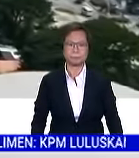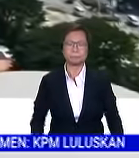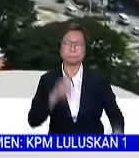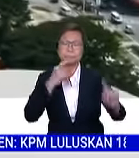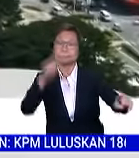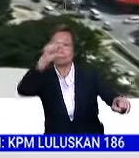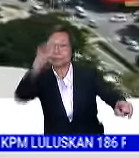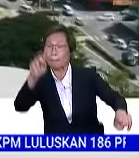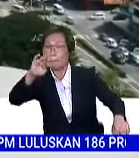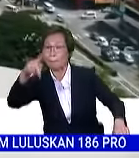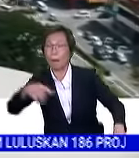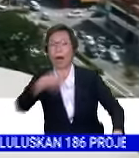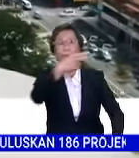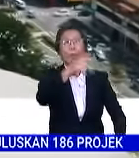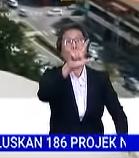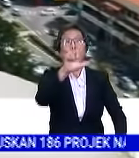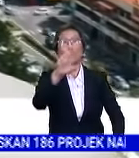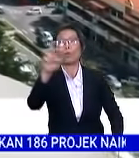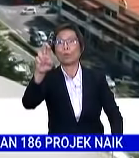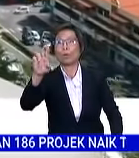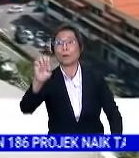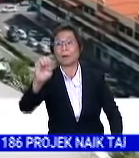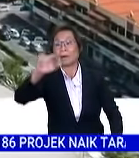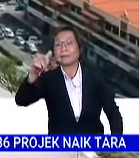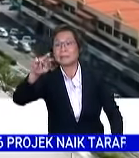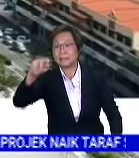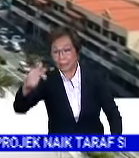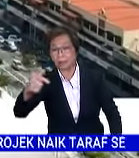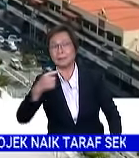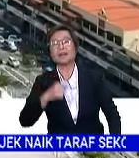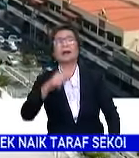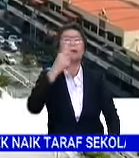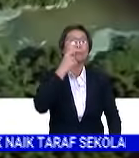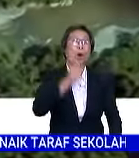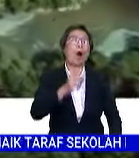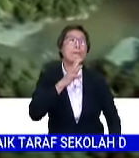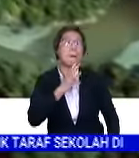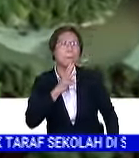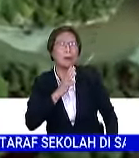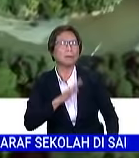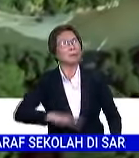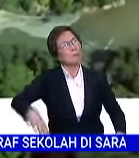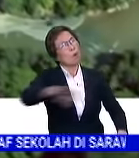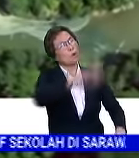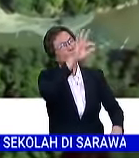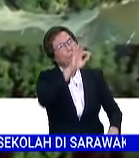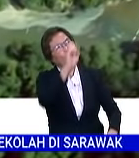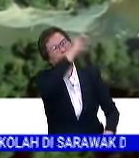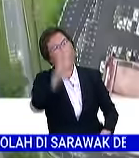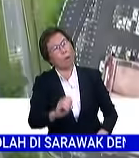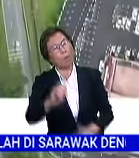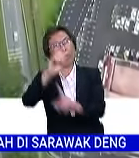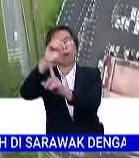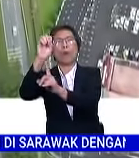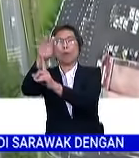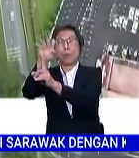Menjawab pertanyaan Ahli Parlimen Hulu Rajang, Datuk Wilson Ugak Kumbong, Tan Sri Anwar berkata hampir 90% liputan internet